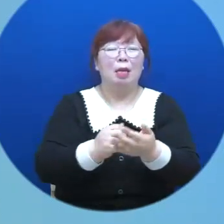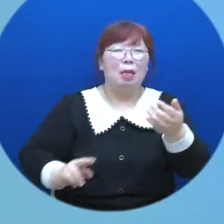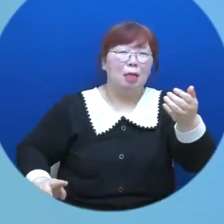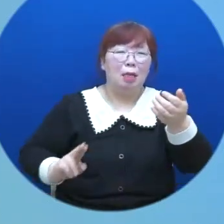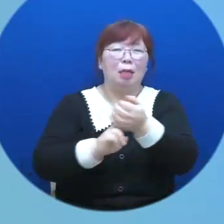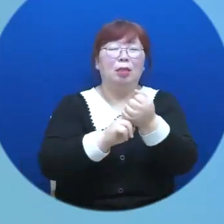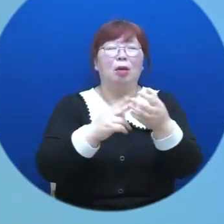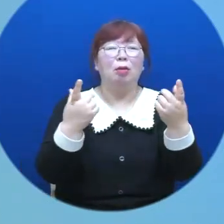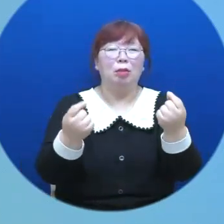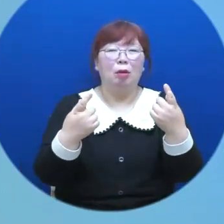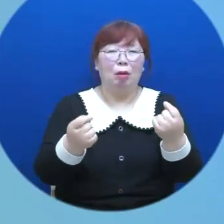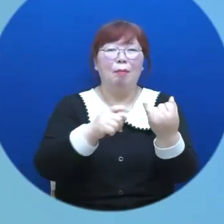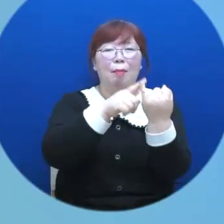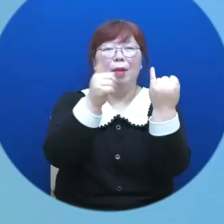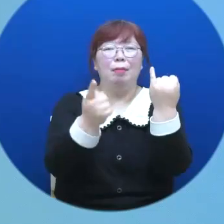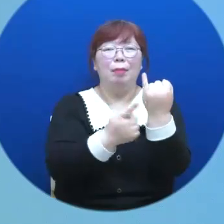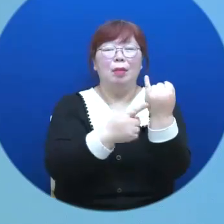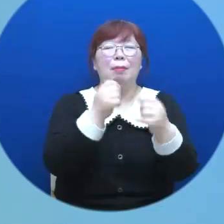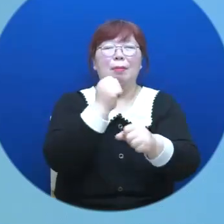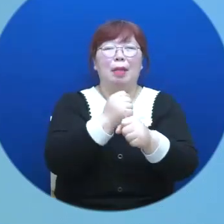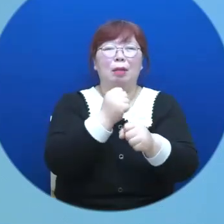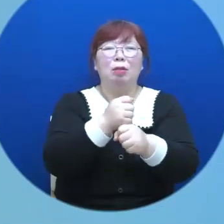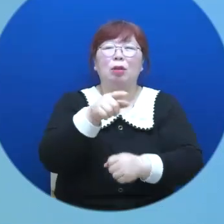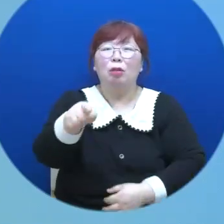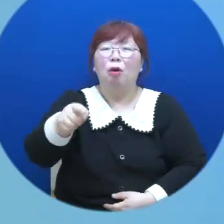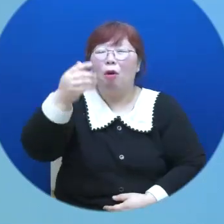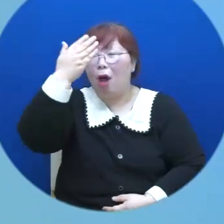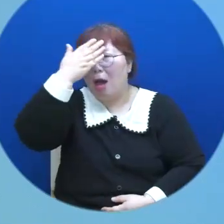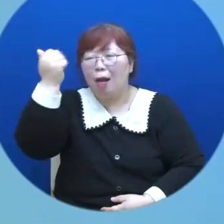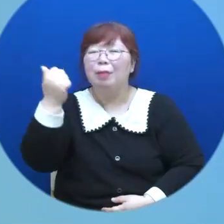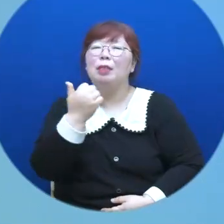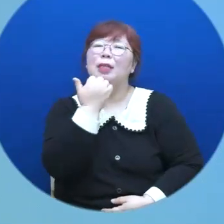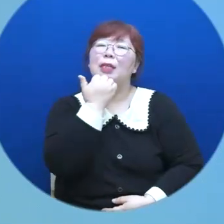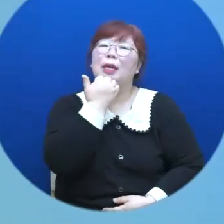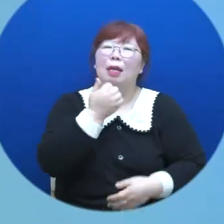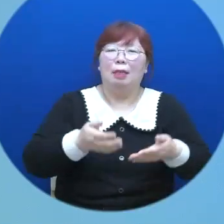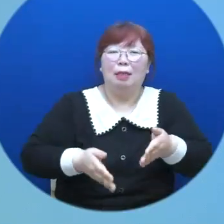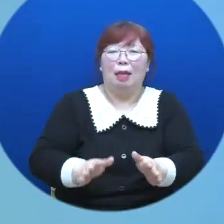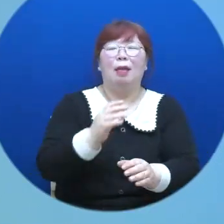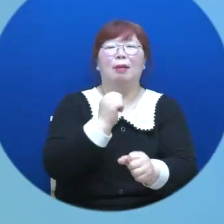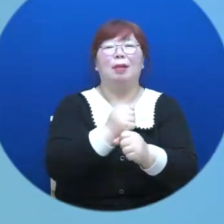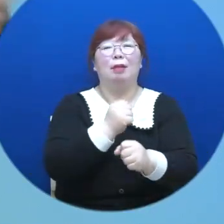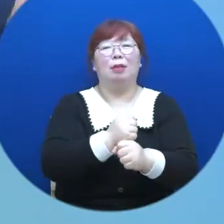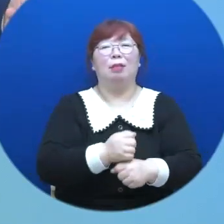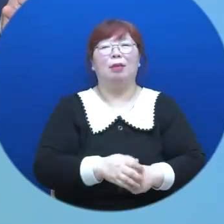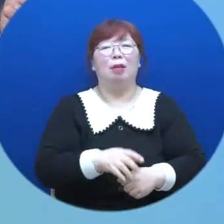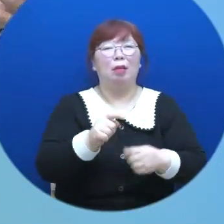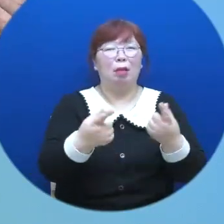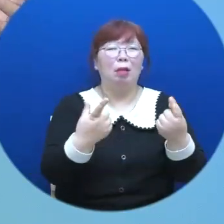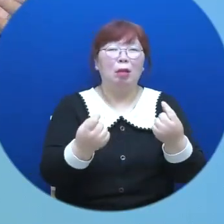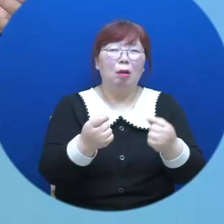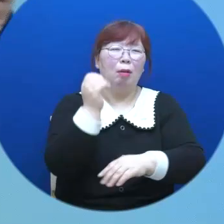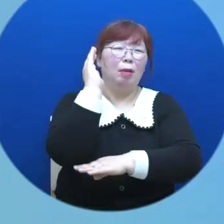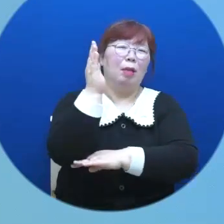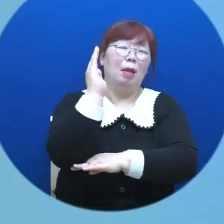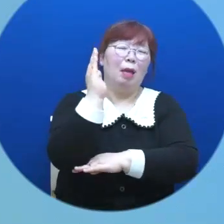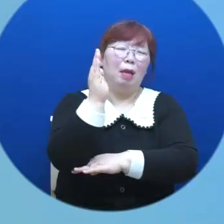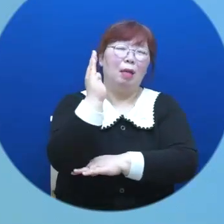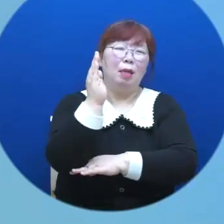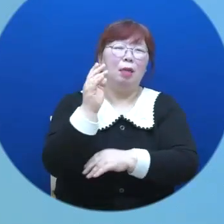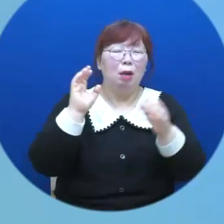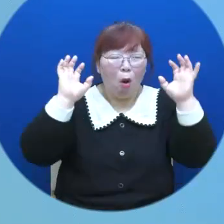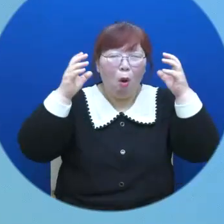기적적으로 태의 문을 열어서 바로 너의 할아버지 이삭을 낳게 했다고. 그 이야기를 보다